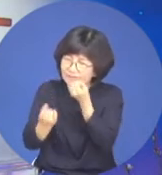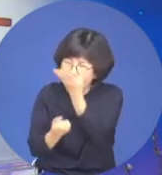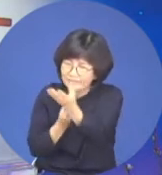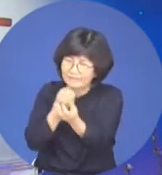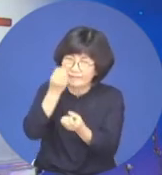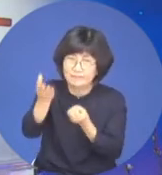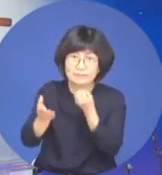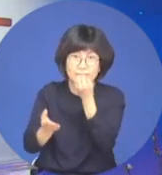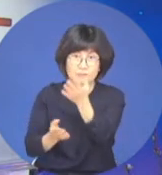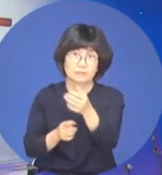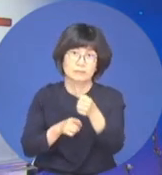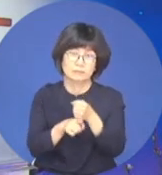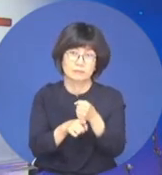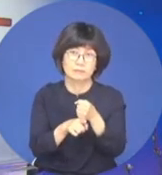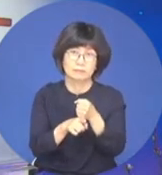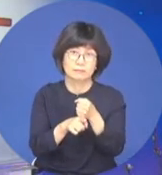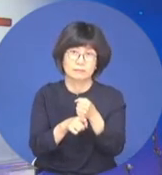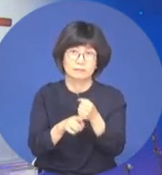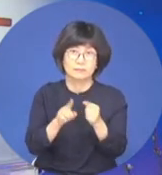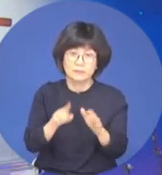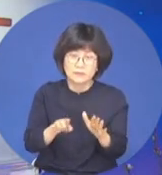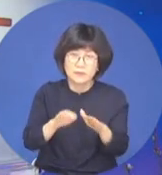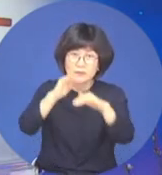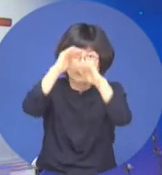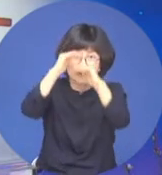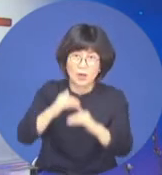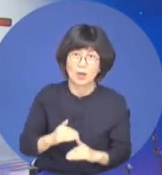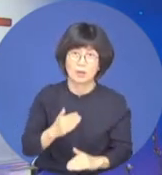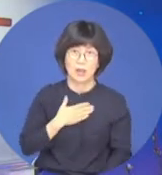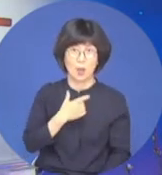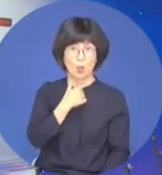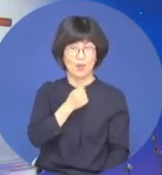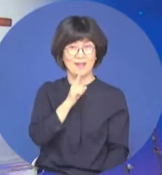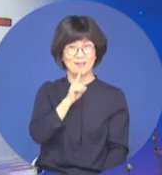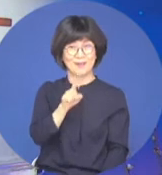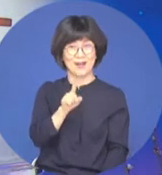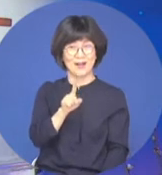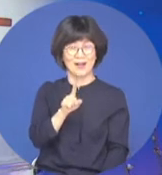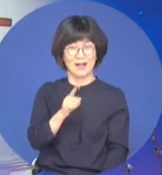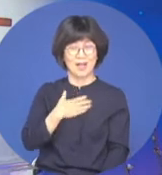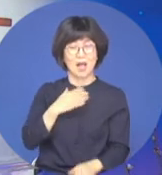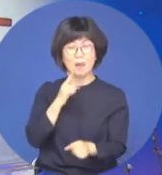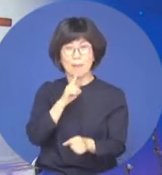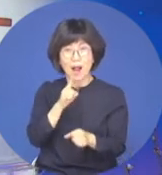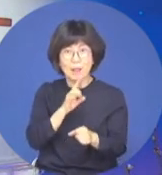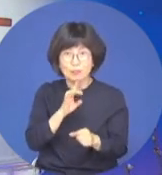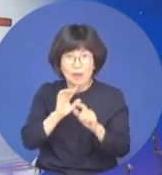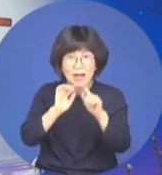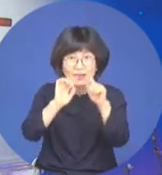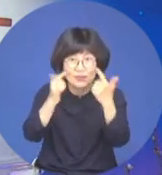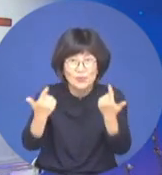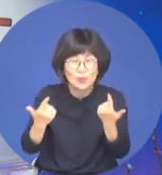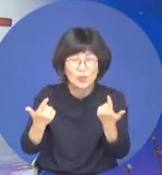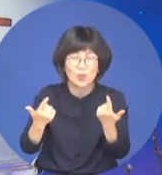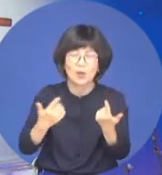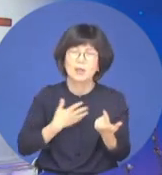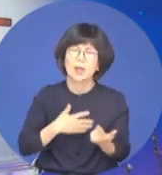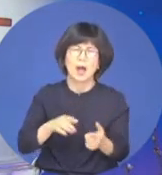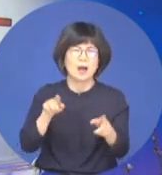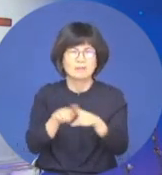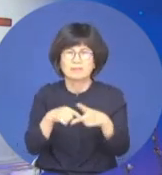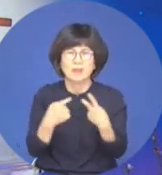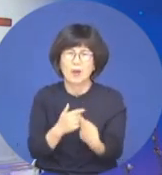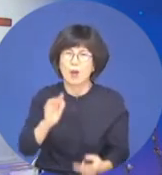이야기는 이야기의 모든 이야기는 내가 하고 싶은 이야기, 할 만한 이야기만이 아니에요. 나도 이해하지 못하는